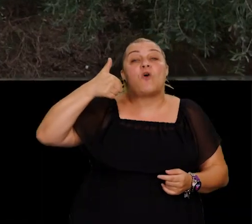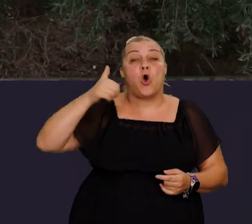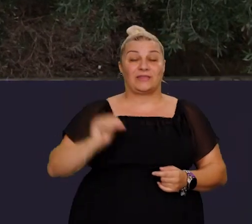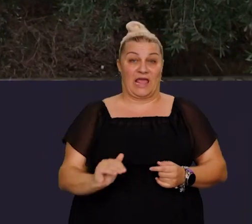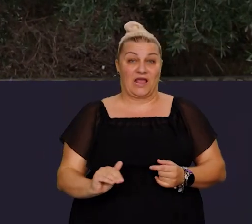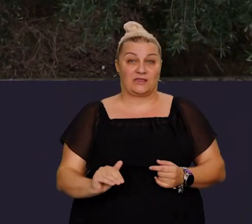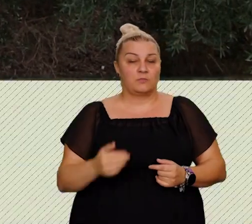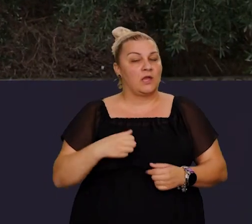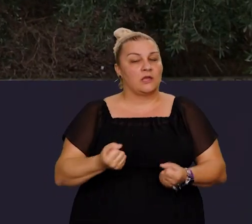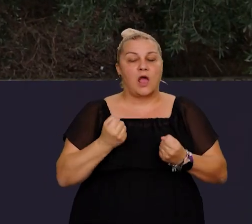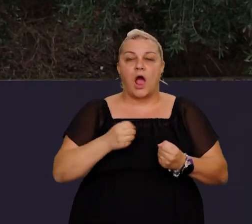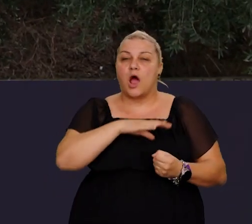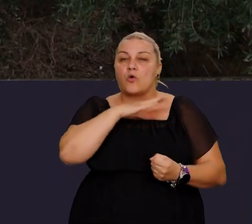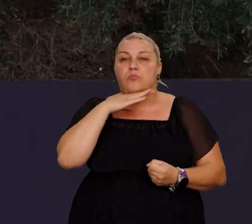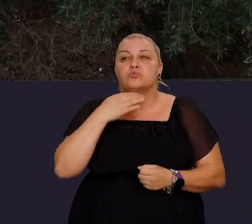jako puno volili.